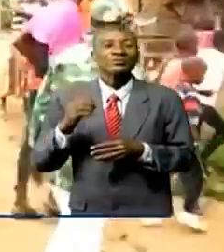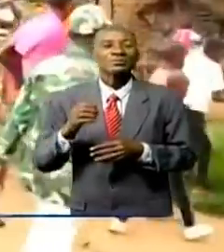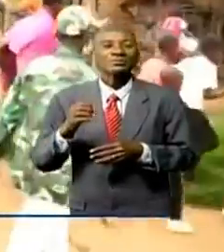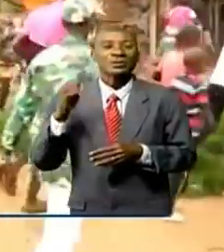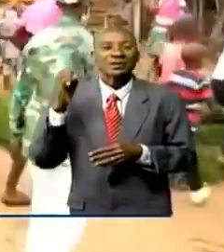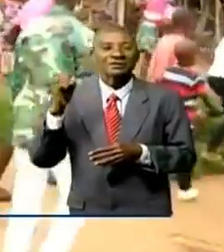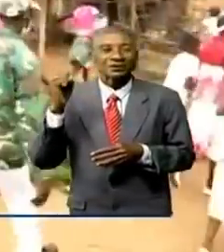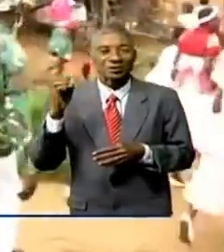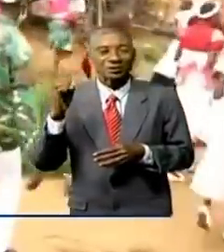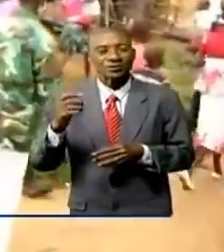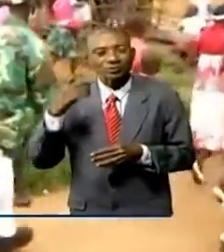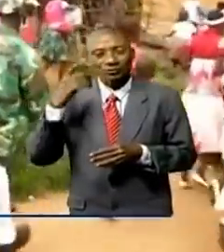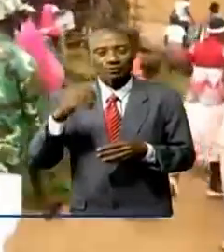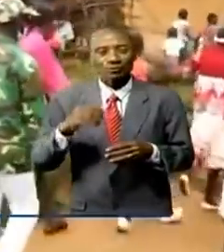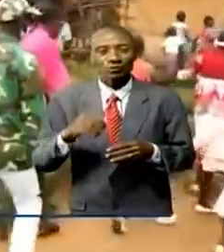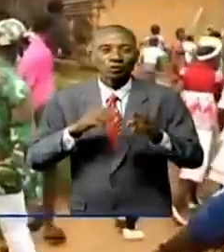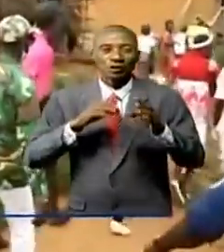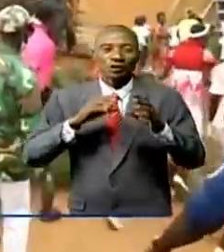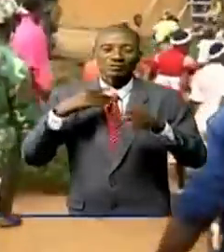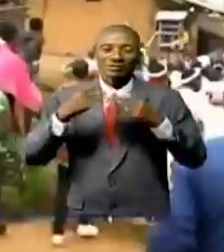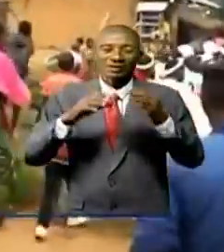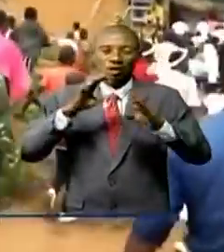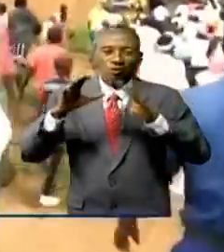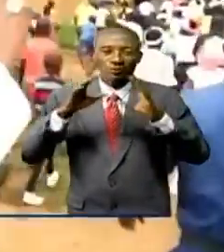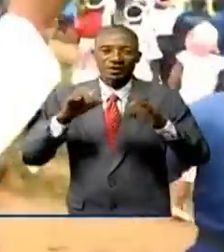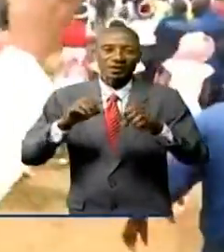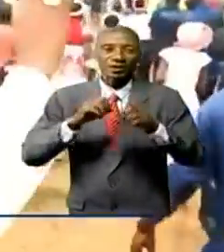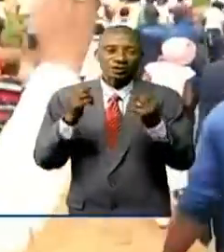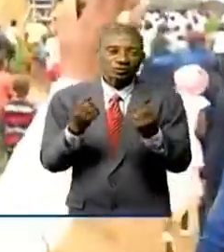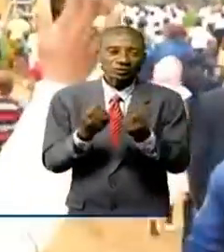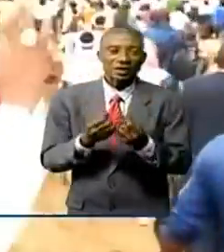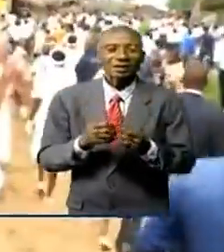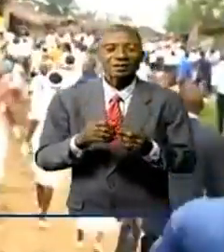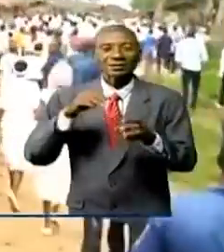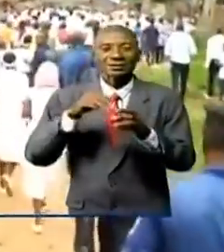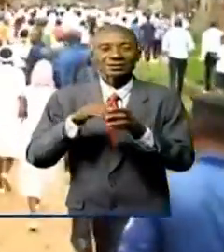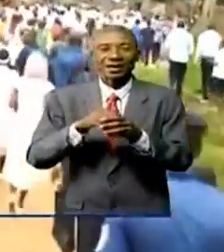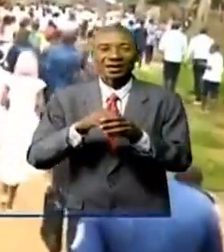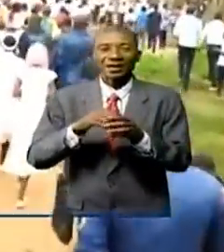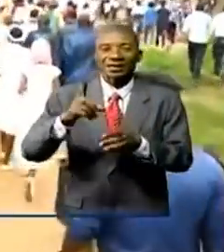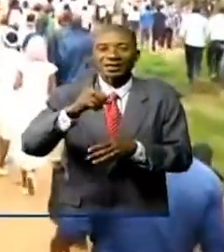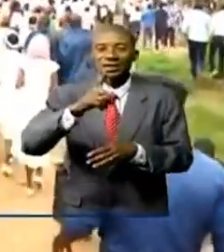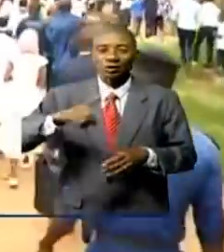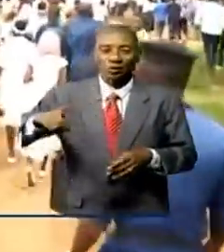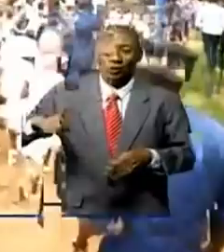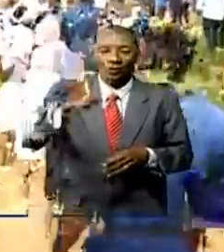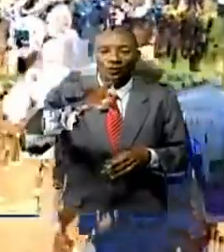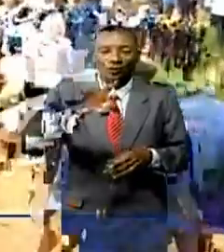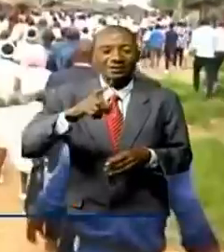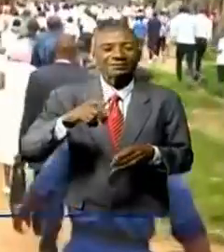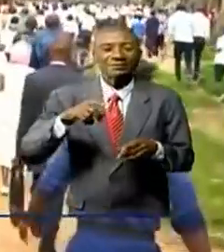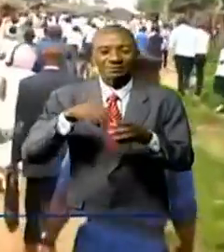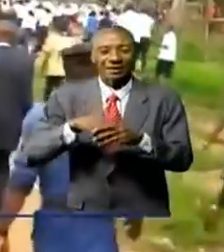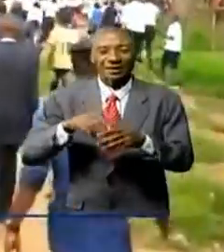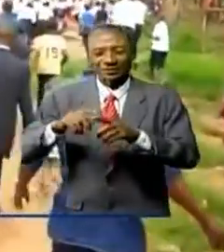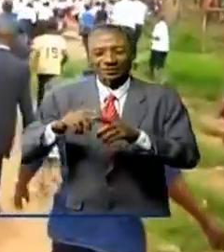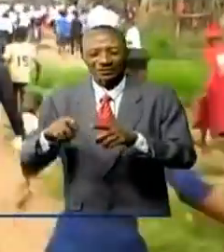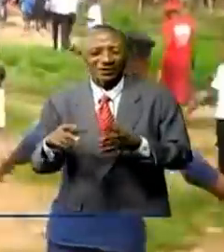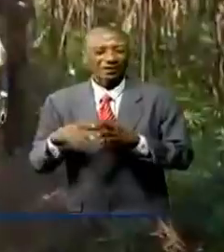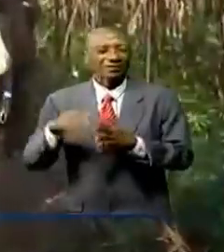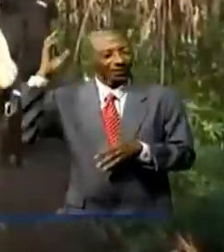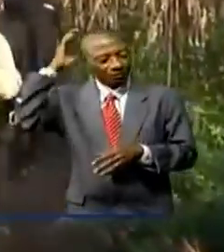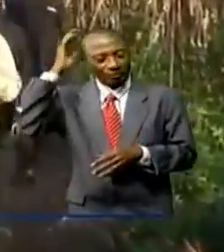foi. Communication sociale, communiqué, doyenné et paroisse, Monseigneur José Moko, en tournée s'engage